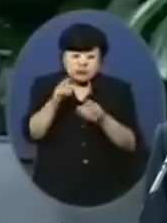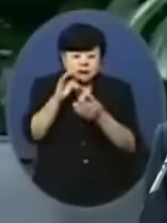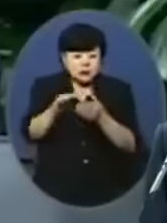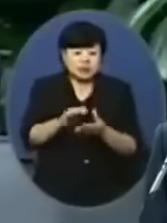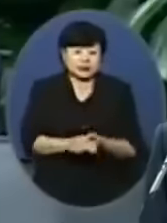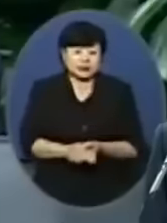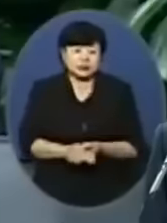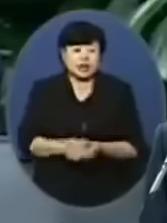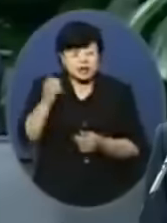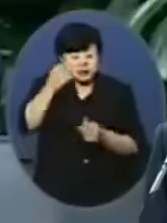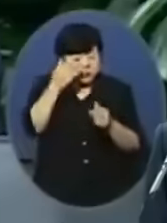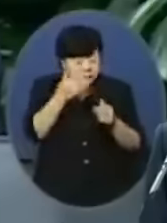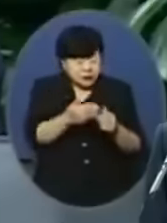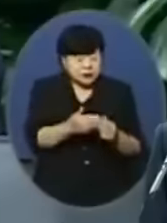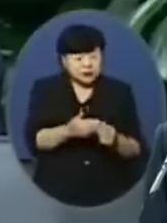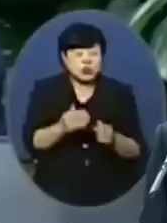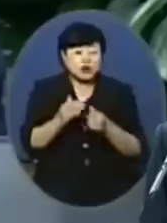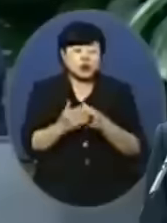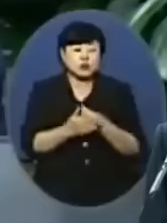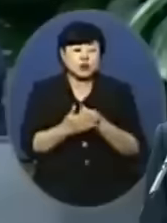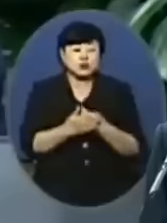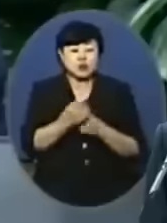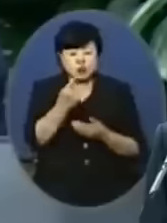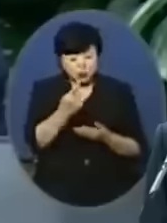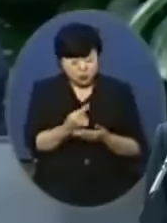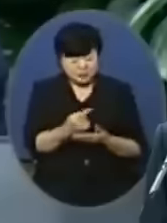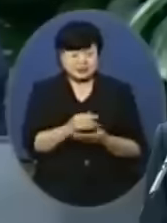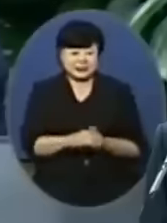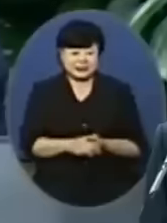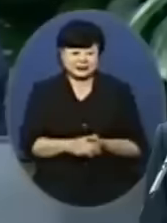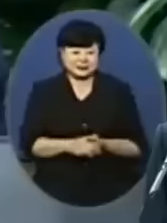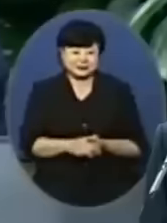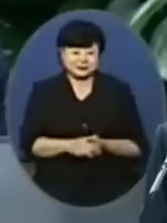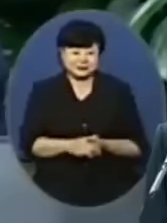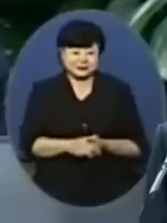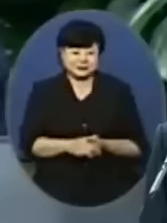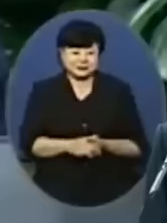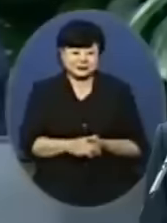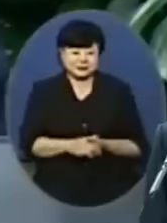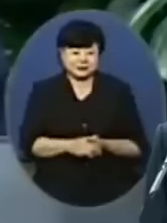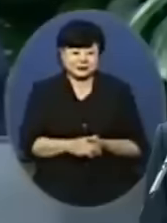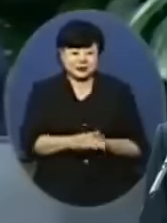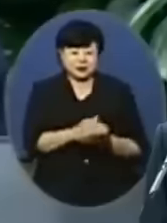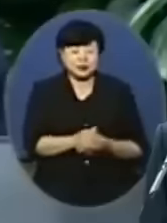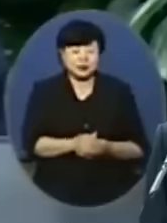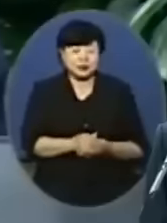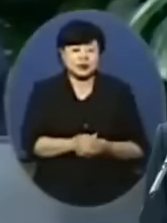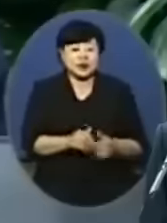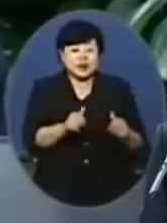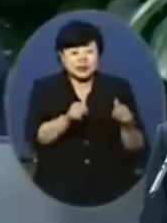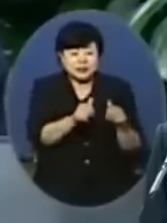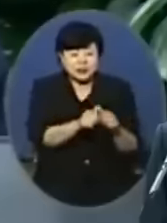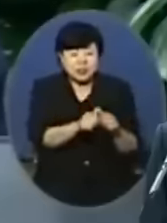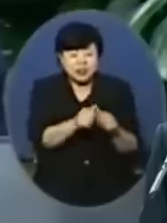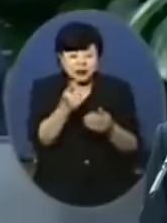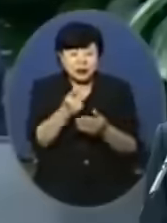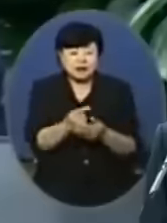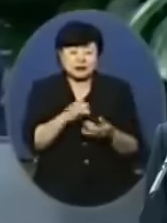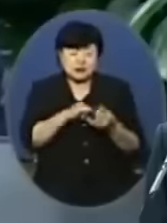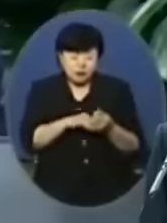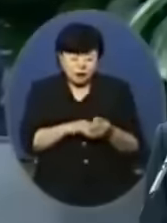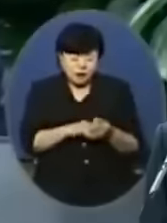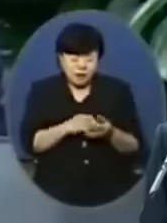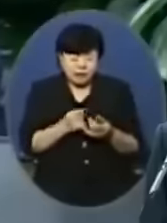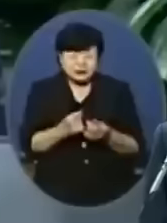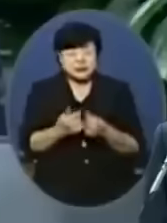다음에는 성령으로 보혜사로 오셔서 여러분과 나에게 예수님과 꼭 같은